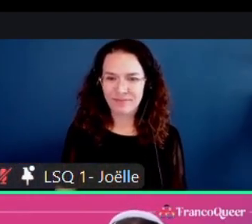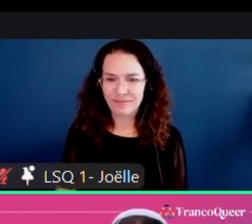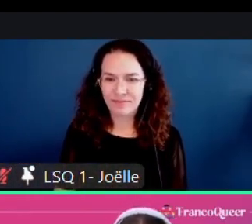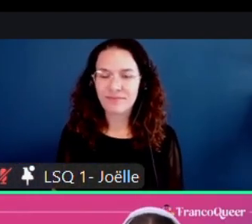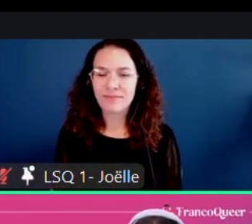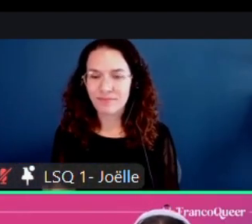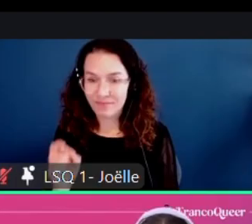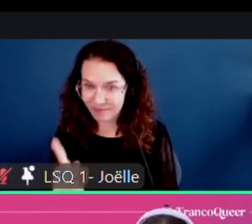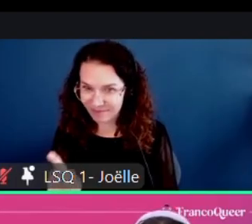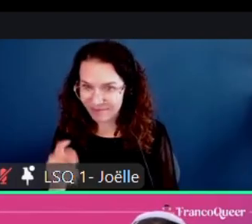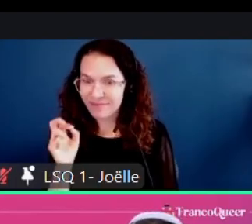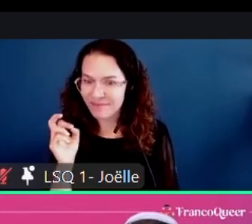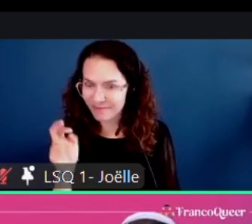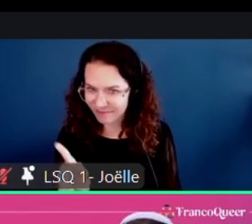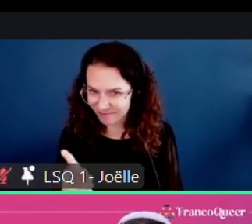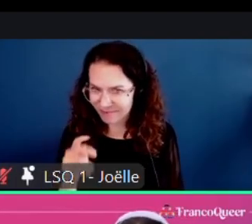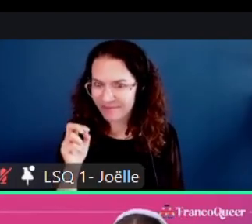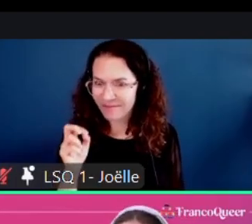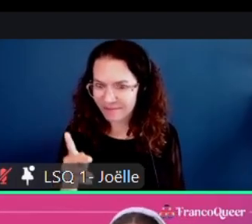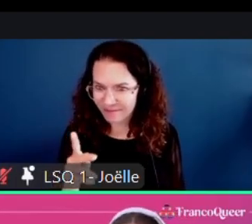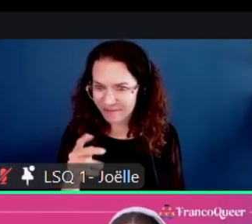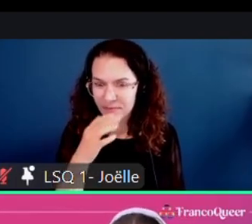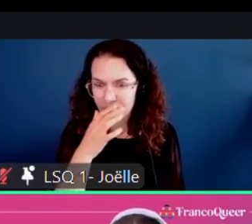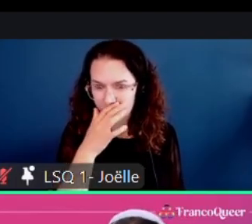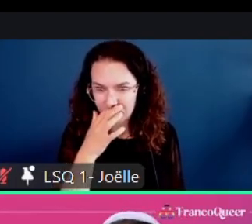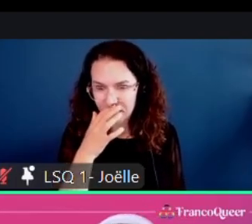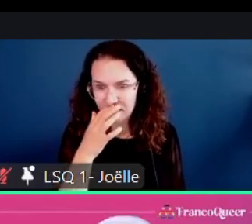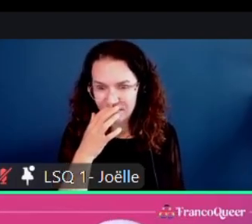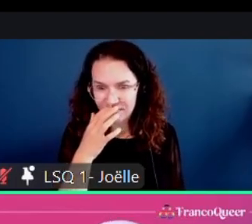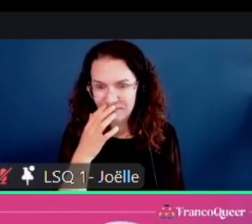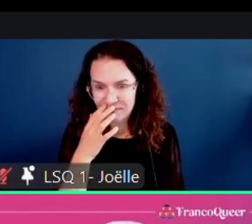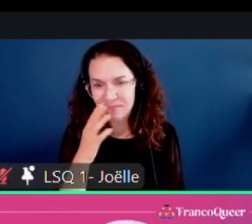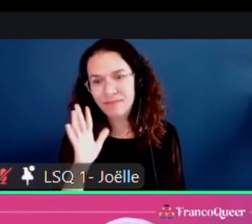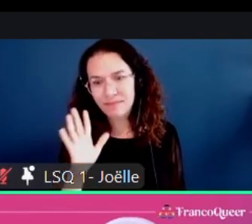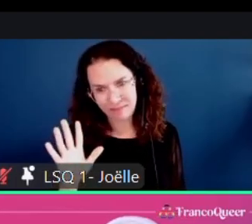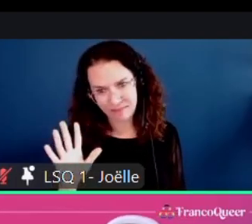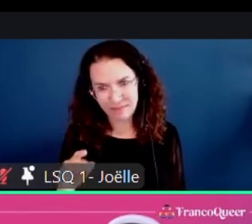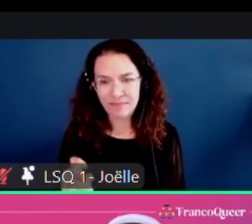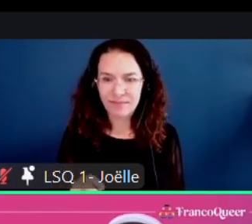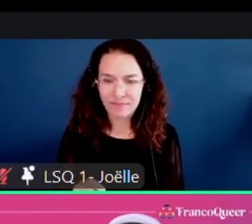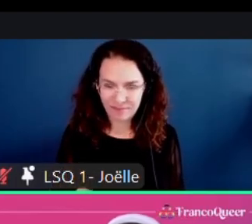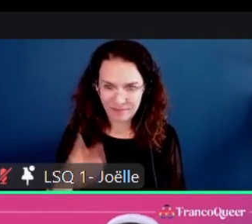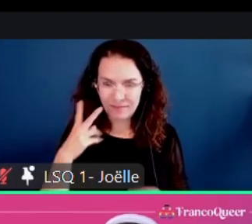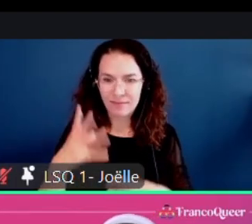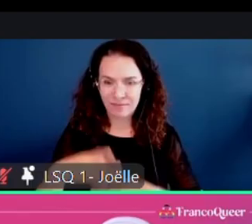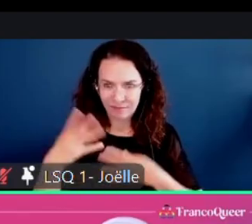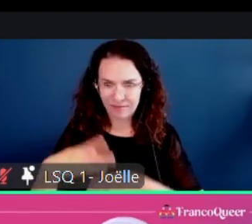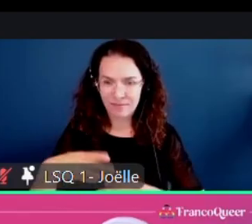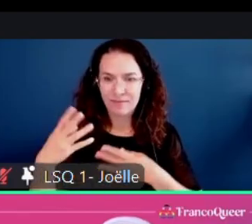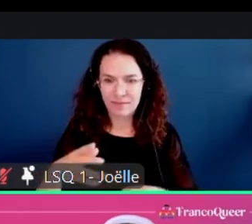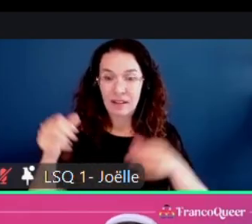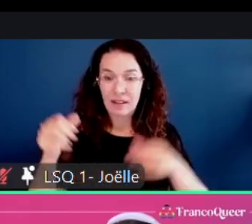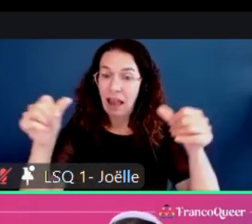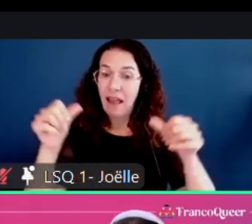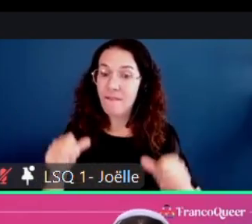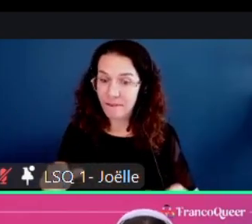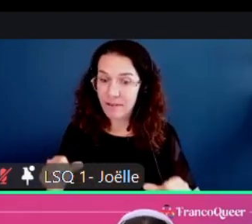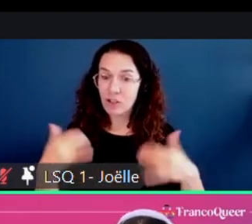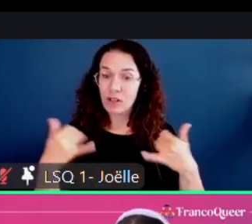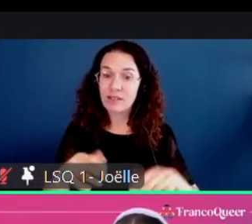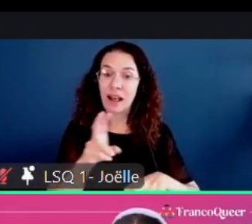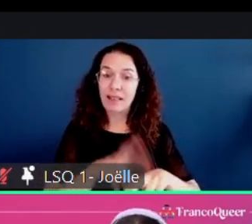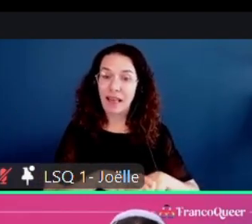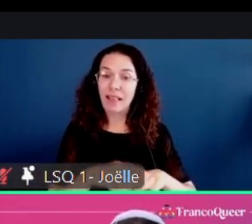OK, OK, ça commence à rentrer. C'est que je vous ai pas donné assez de temps. OK, ça rentre. Alors, je vois des affiches inclusives dans les salles